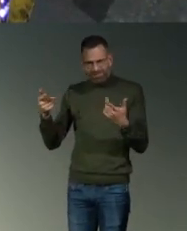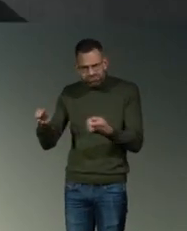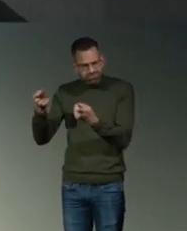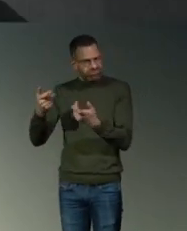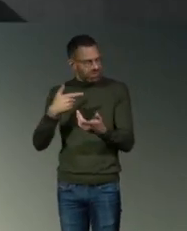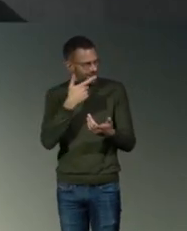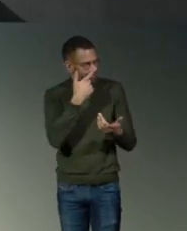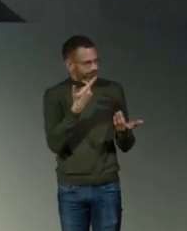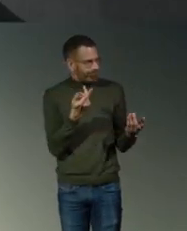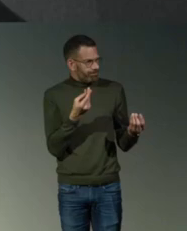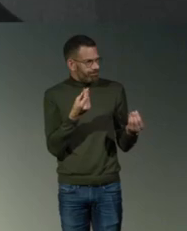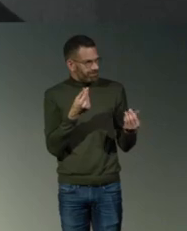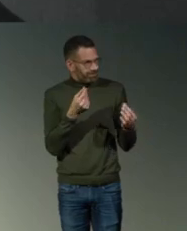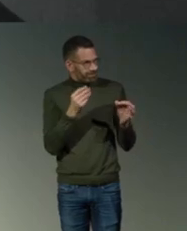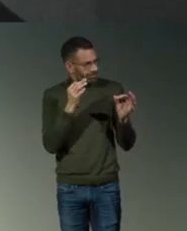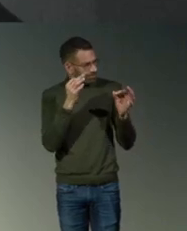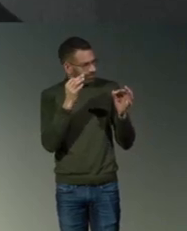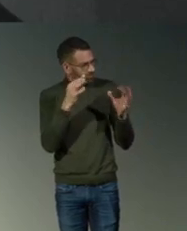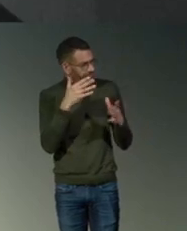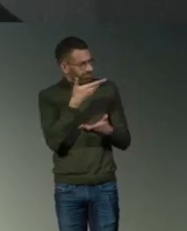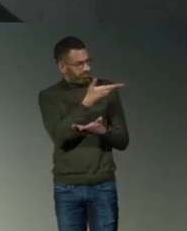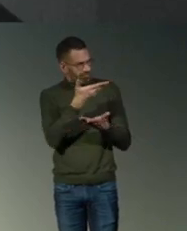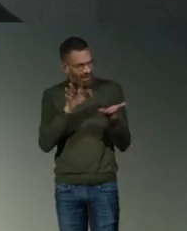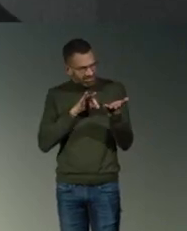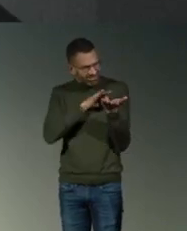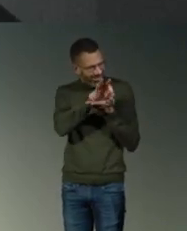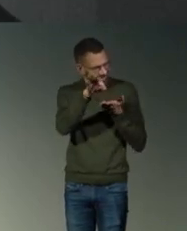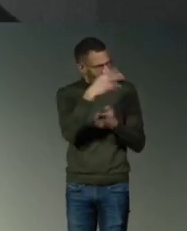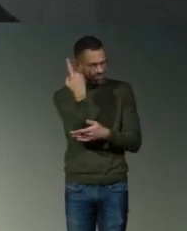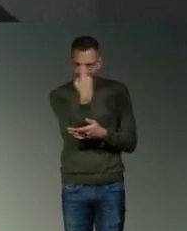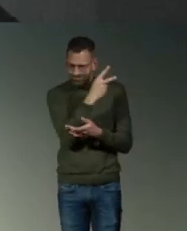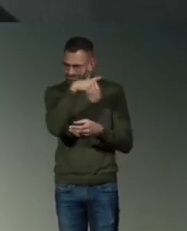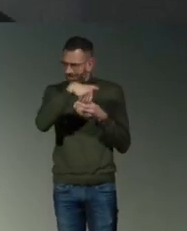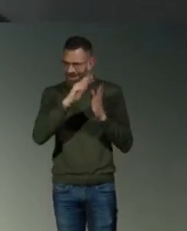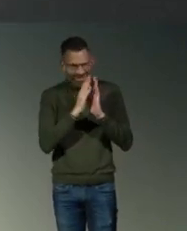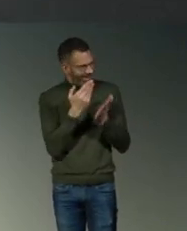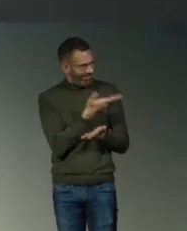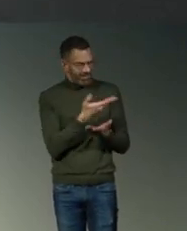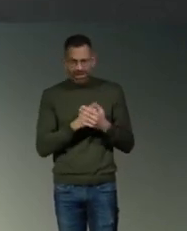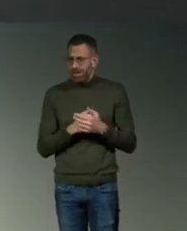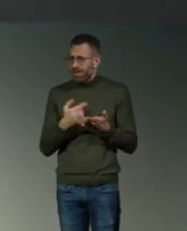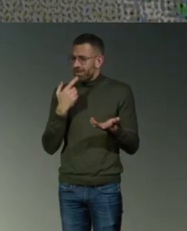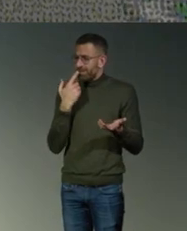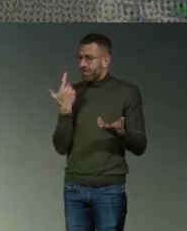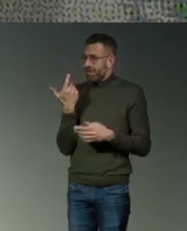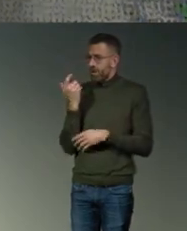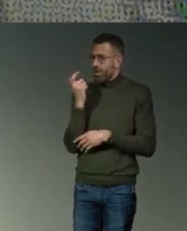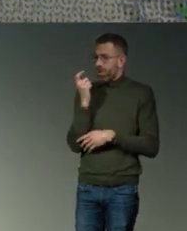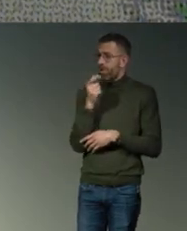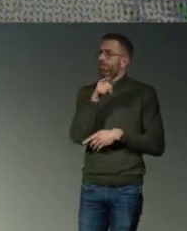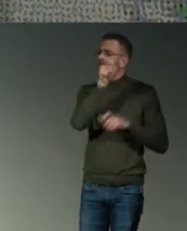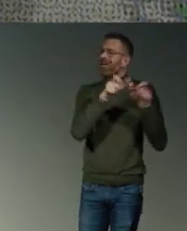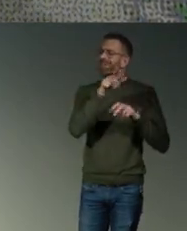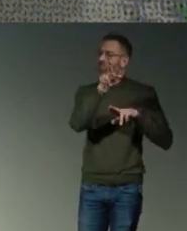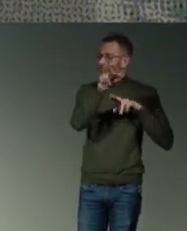dirais, votre stratégie à l'intérieur du livre sur la chasse, c'est-à-dire que le mot et les mots des